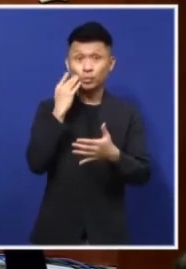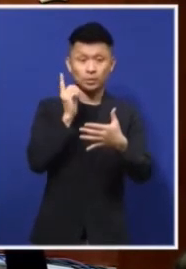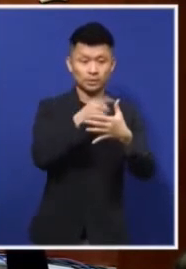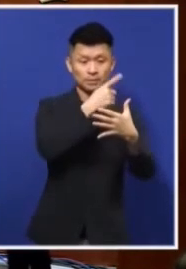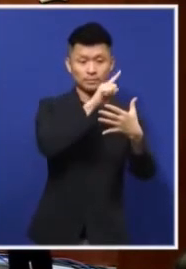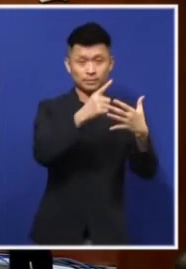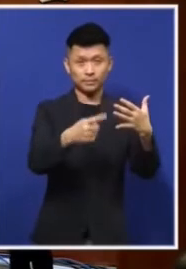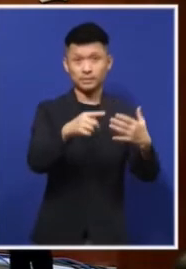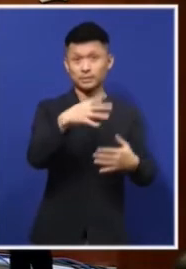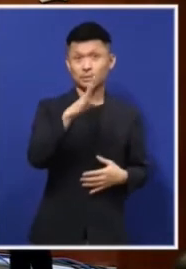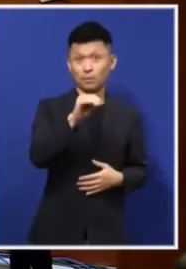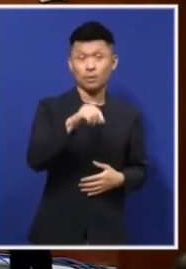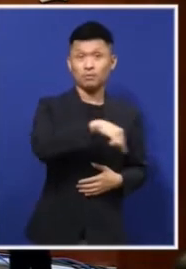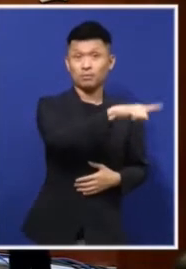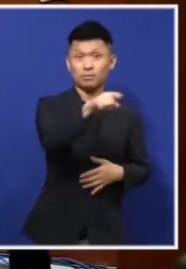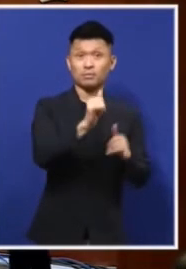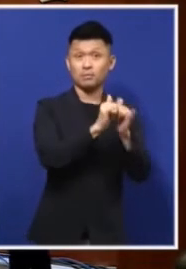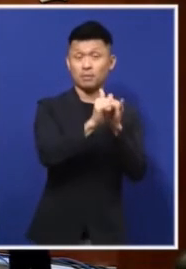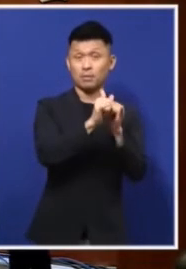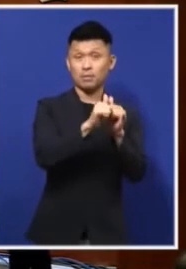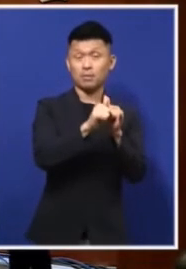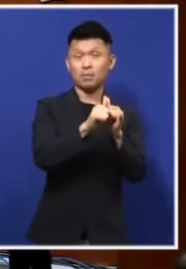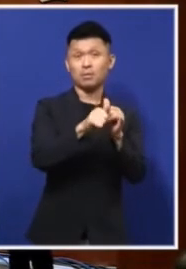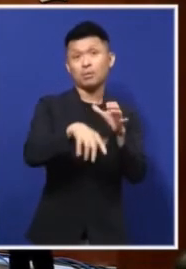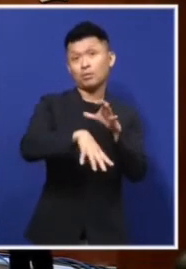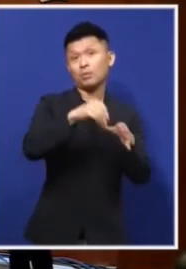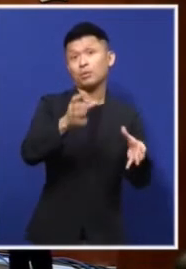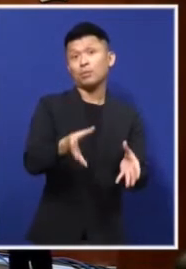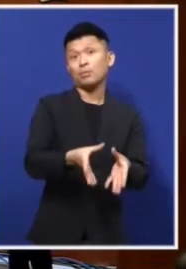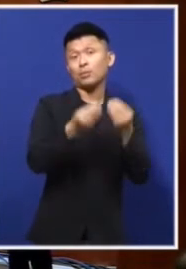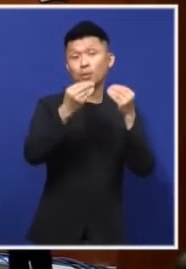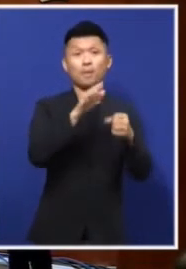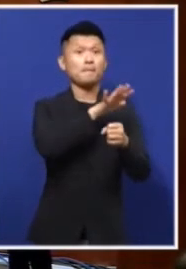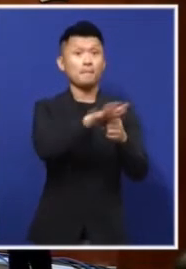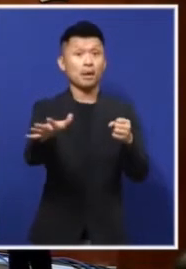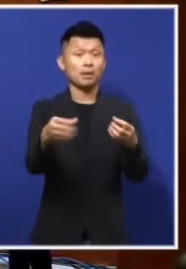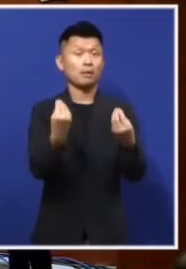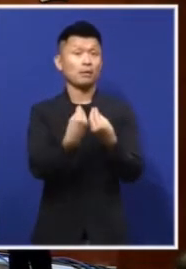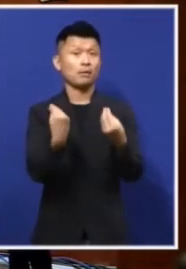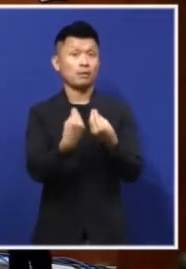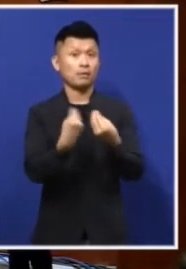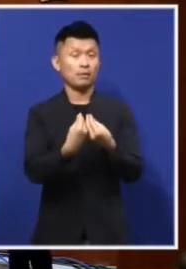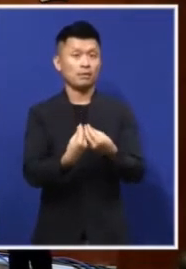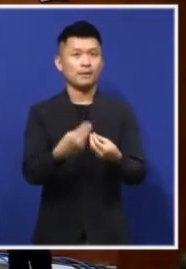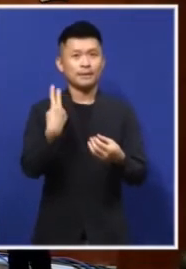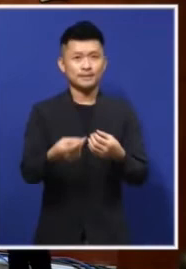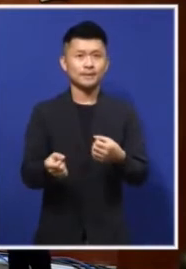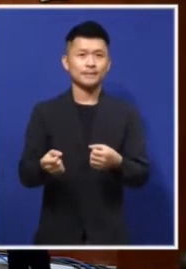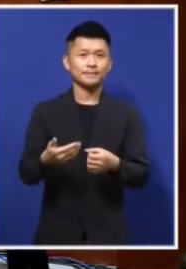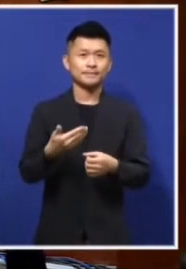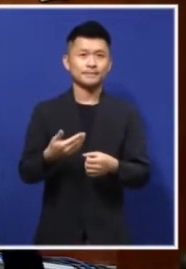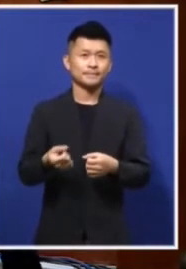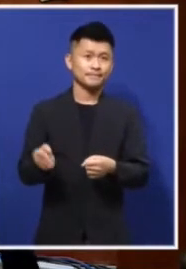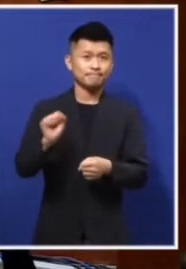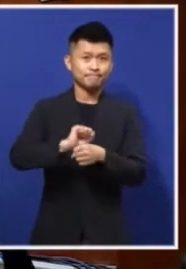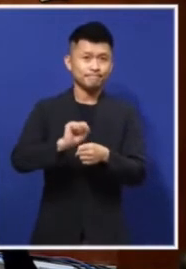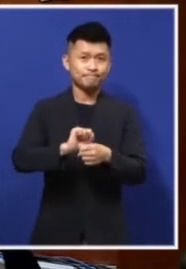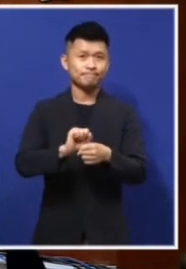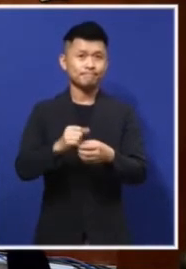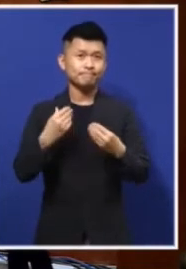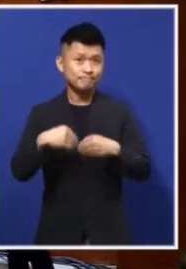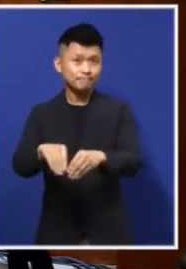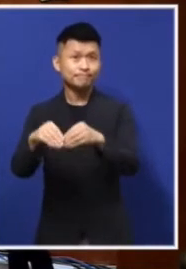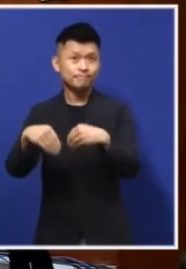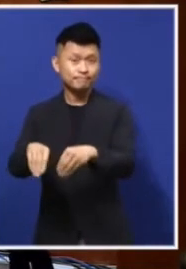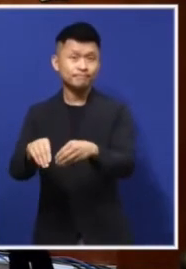前400万名免抽签额满之后要怎么处理？你们还会释出更多的这个券